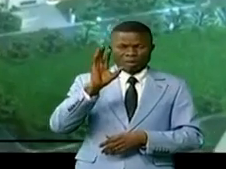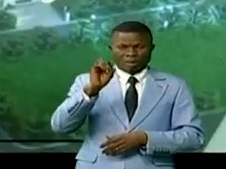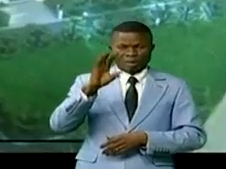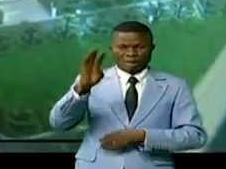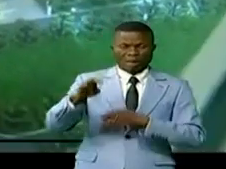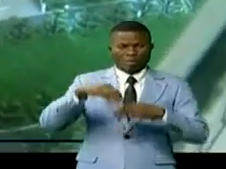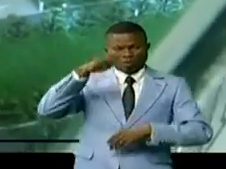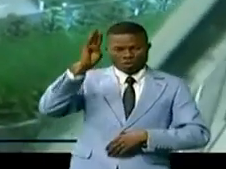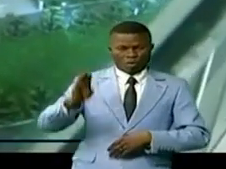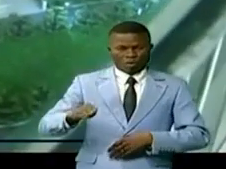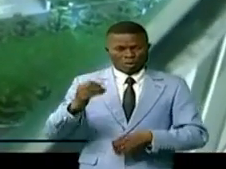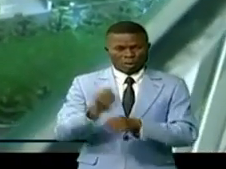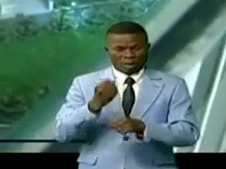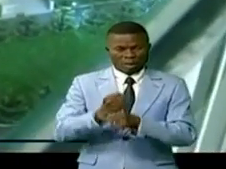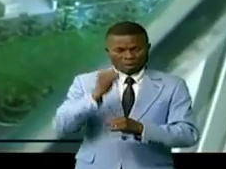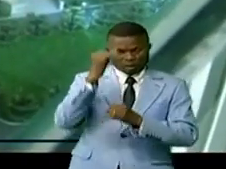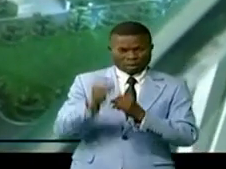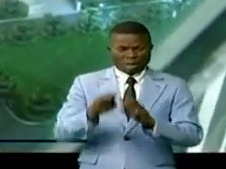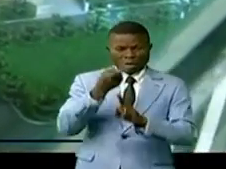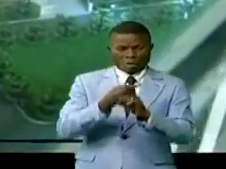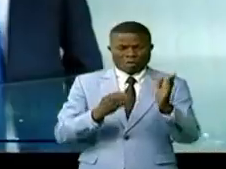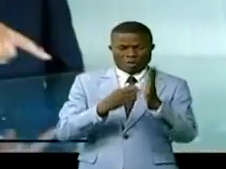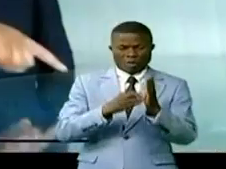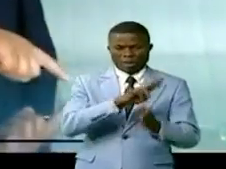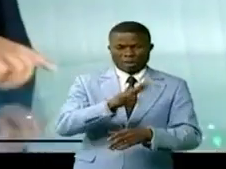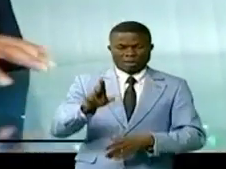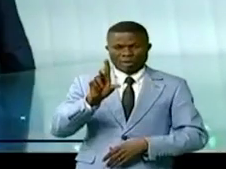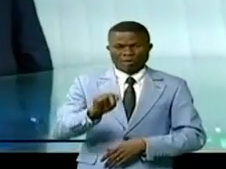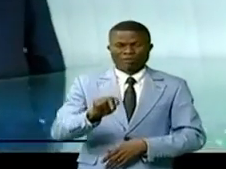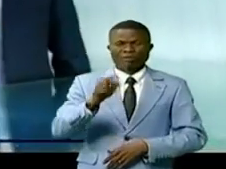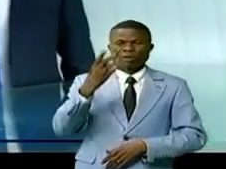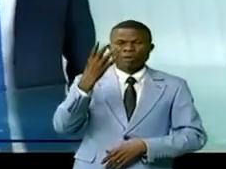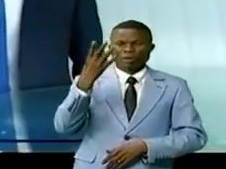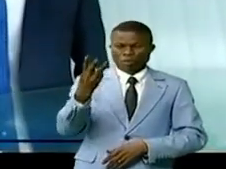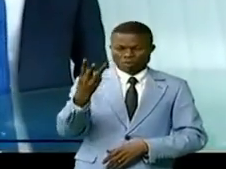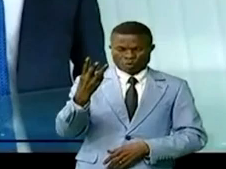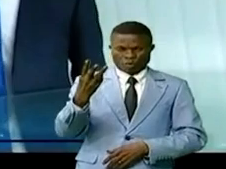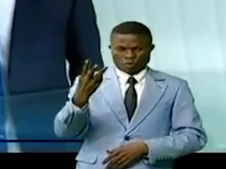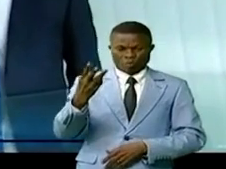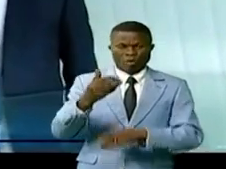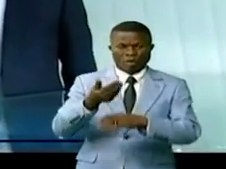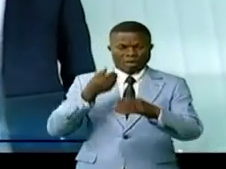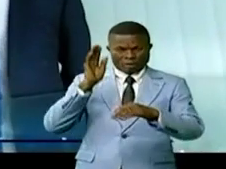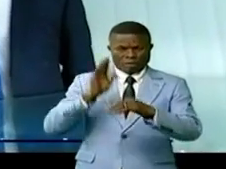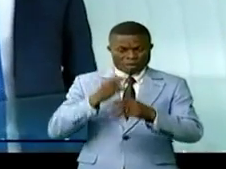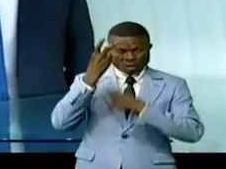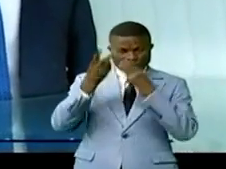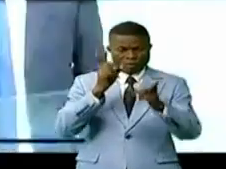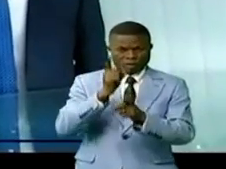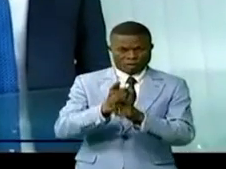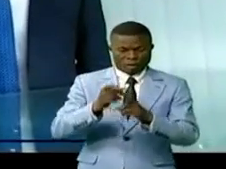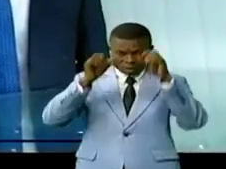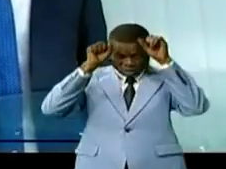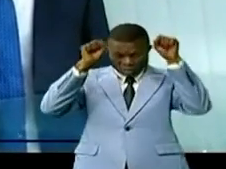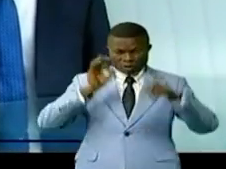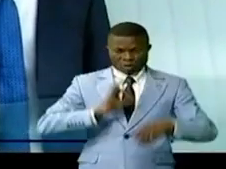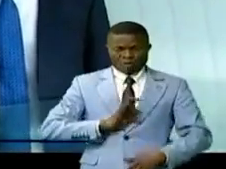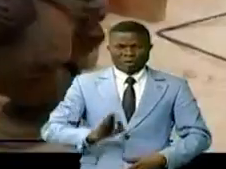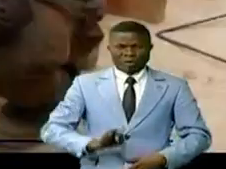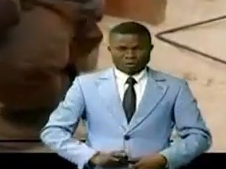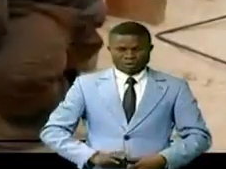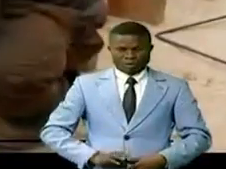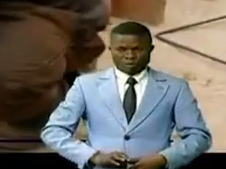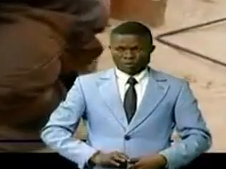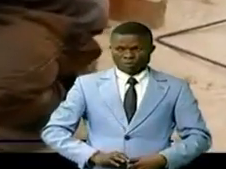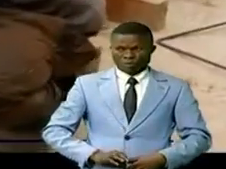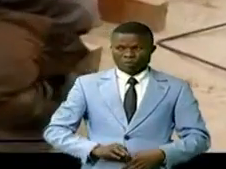Les travaux ne prendront fin qu'en septembre 2023, a laissé entendre le chef du projet. Avant d'entamer la visite proprement dite, le président de la République a approché